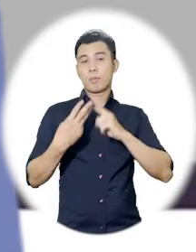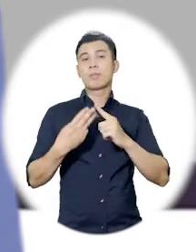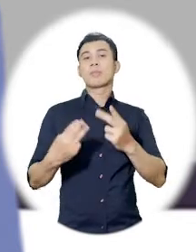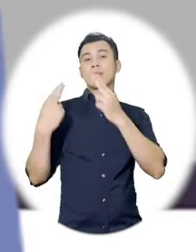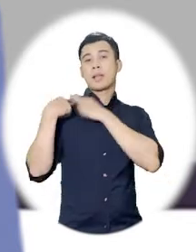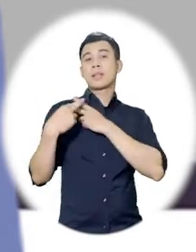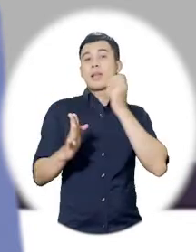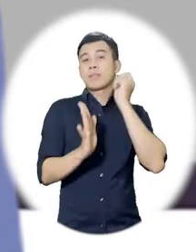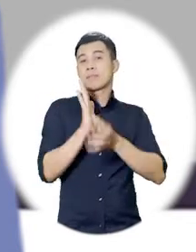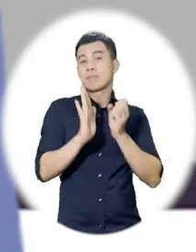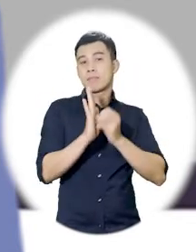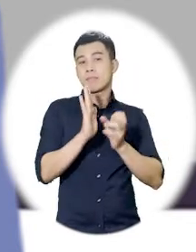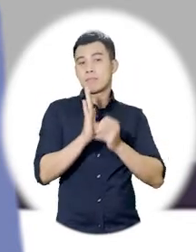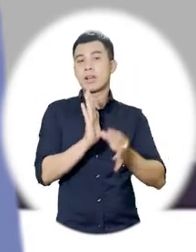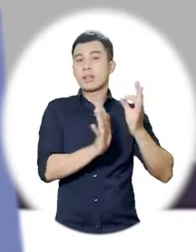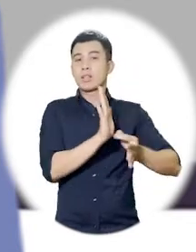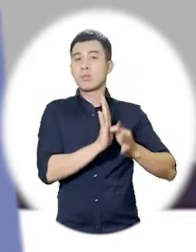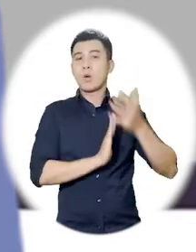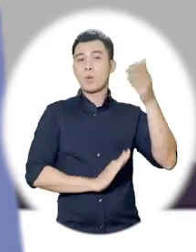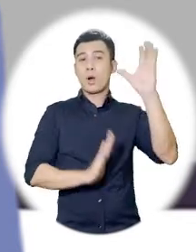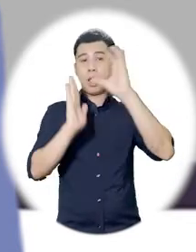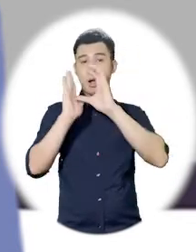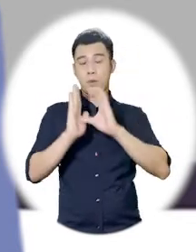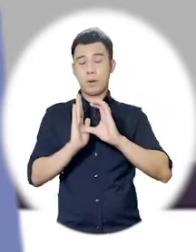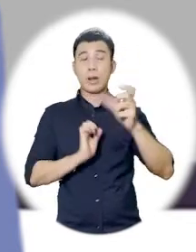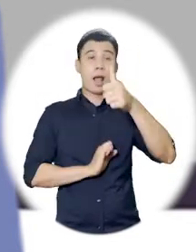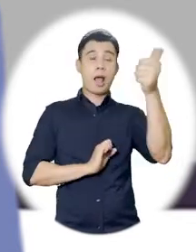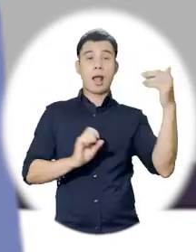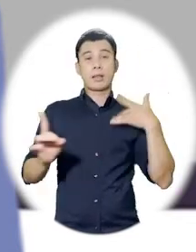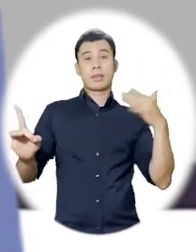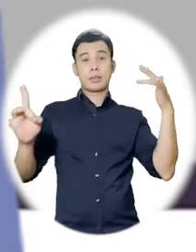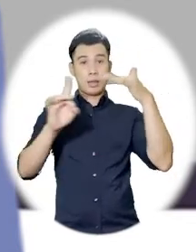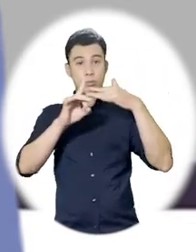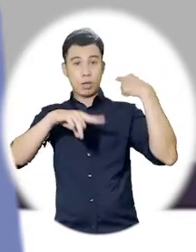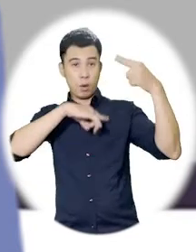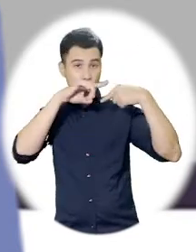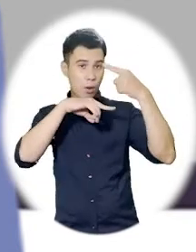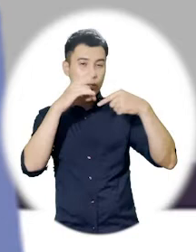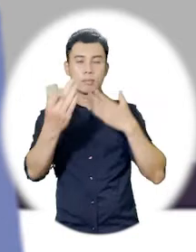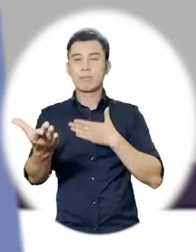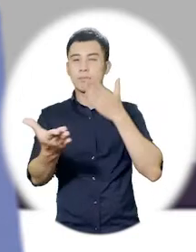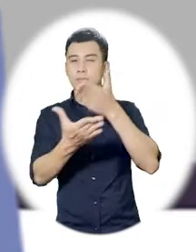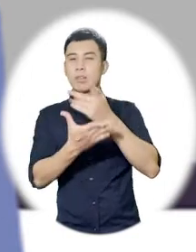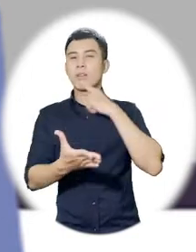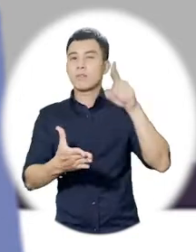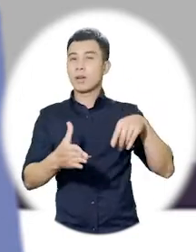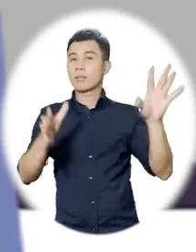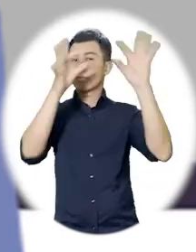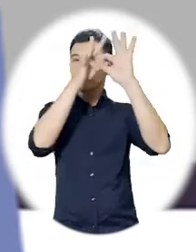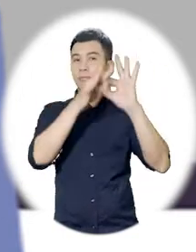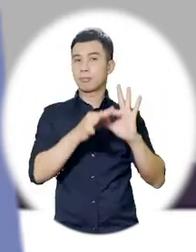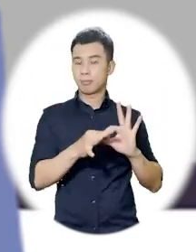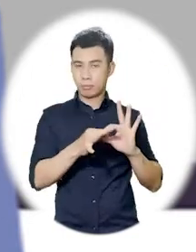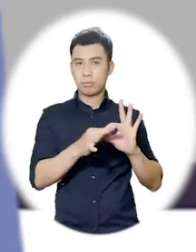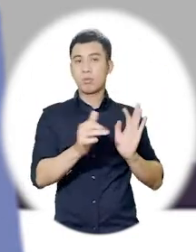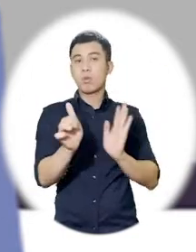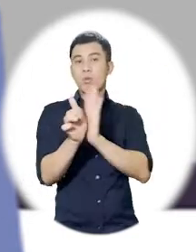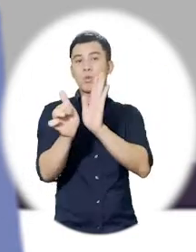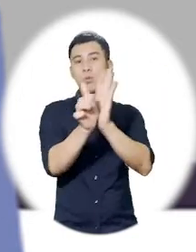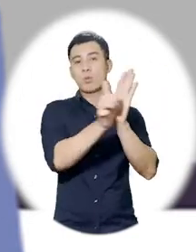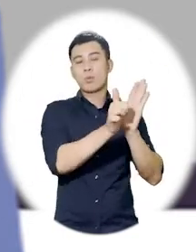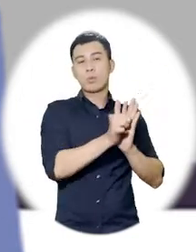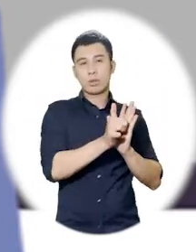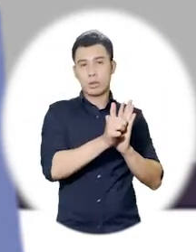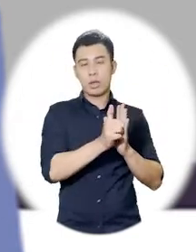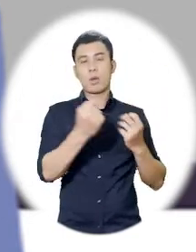nhân, trách nhiệm của người gây bạo lực và trách nhiệm giải trình của các cơ quan. Các bên liên quan tham gia vào quá trình can thiệp cũng cần hoạt động và